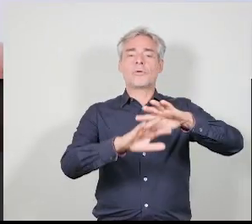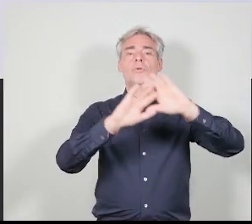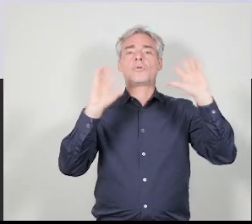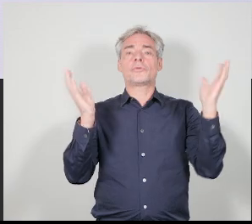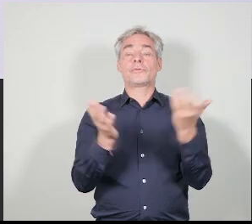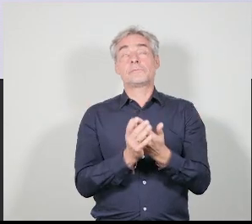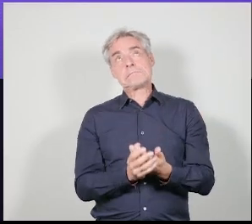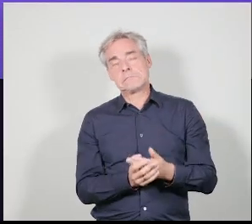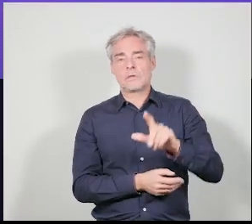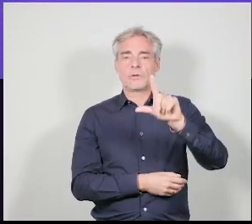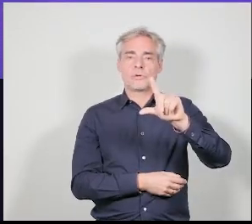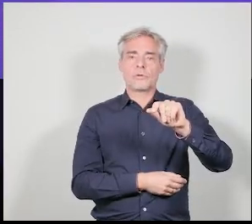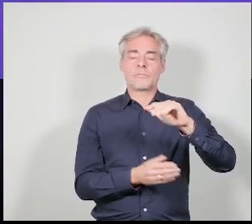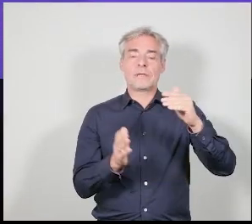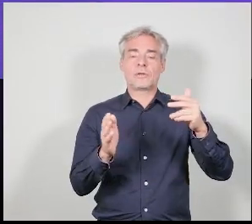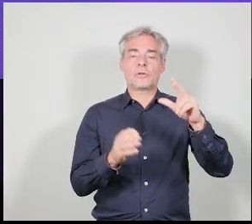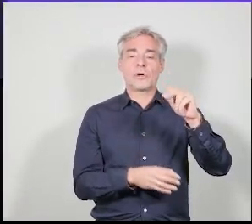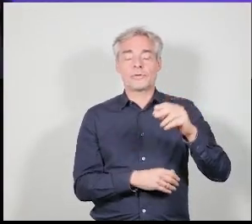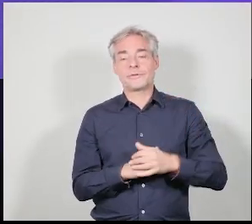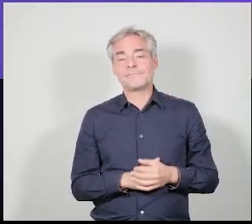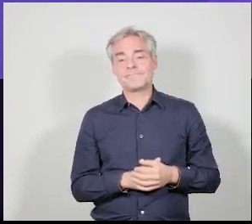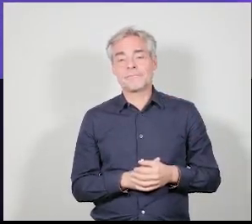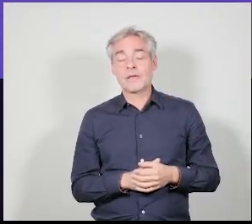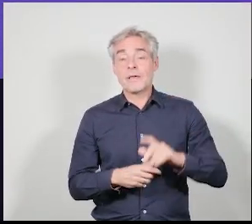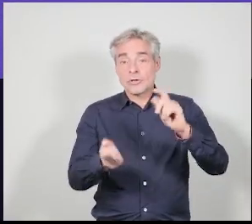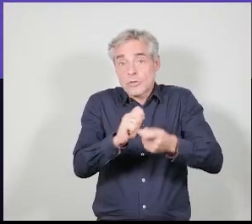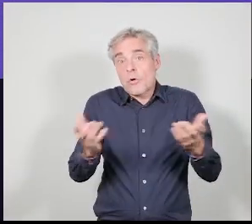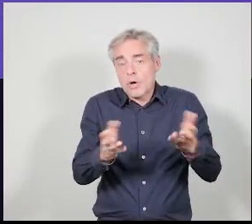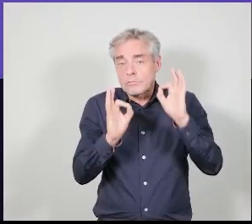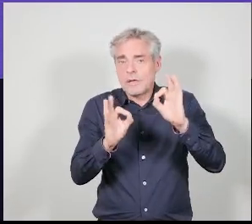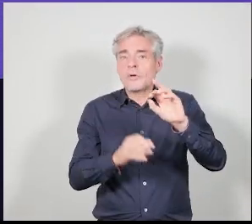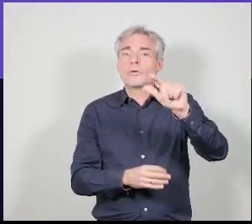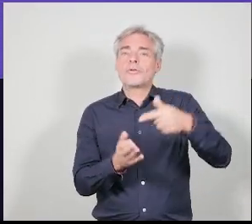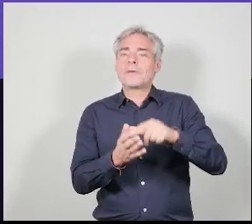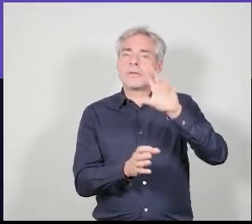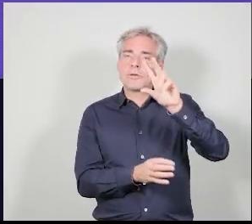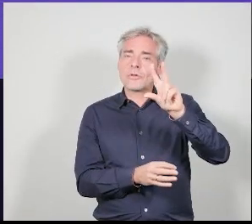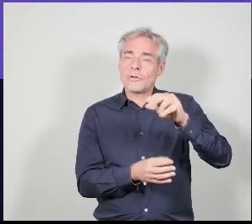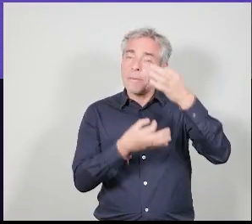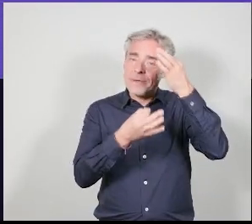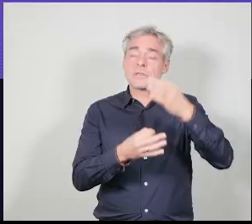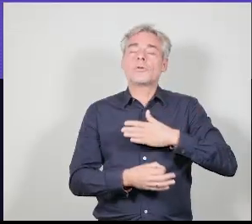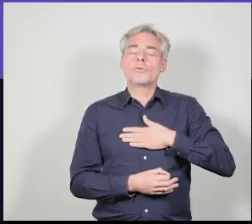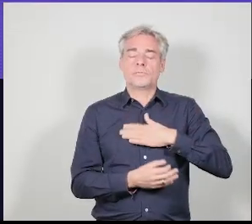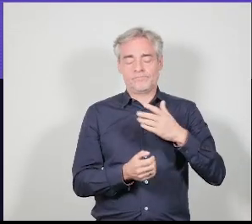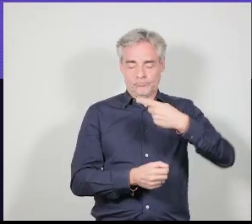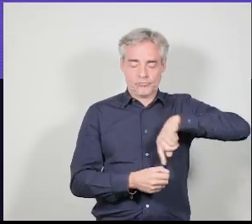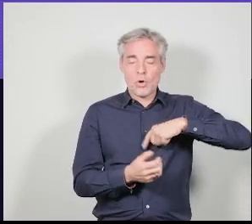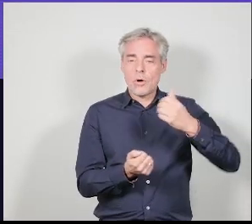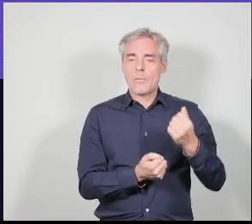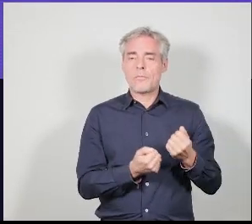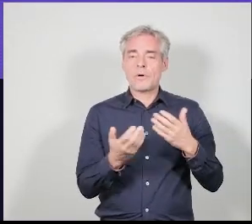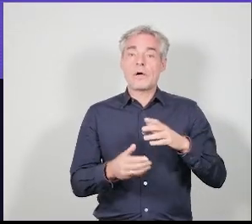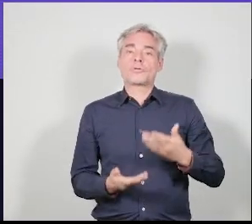transformation. Mais comme ce qu'on avait dit, c'est quelle transformation pour 2030? Ce que nous, on a proposé, c'est de se dire ce qui nous paraît possible. On